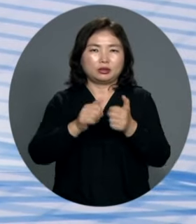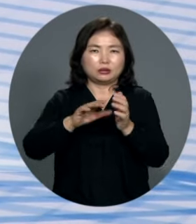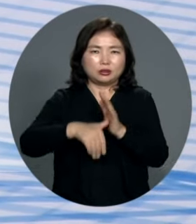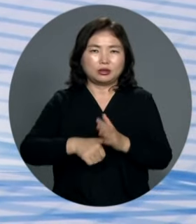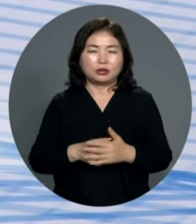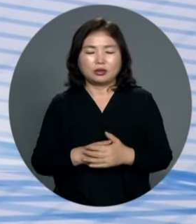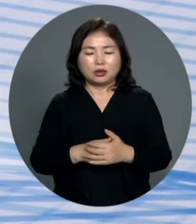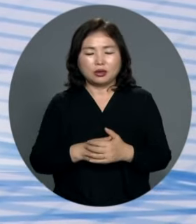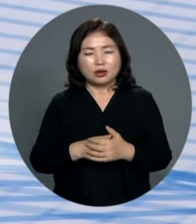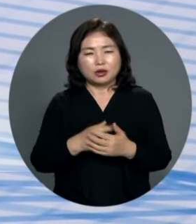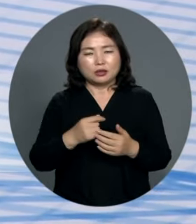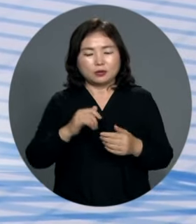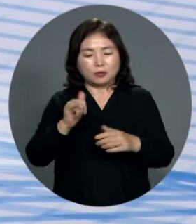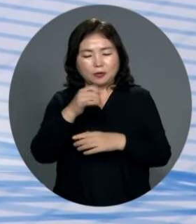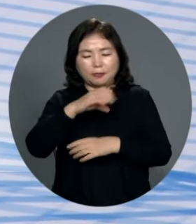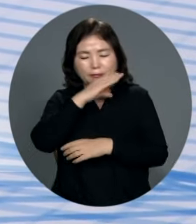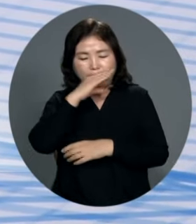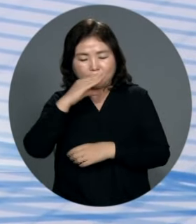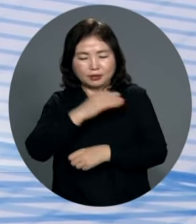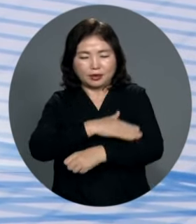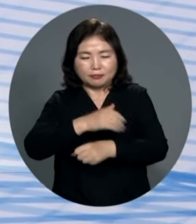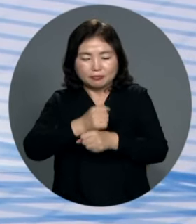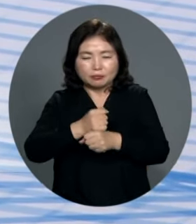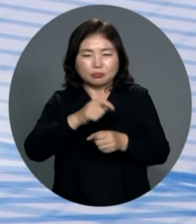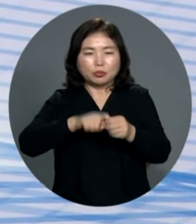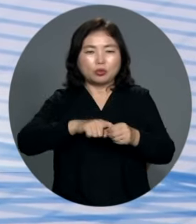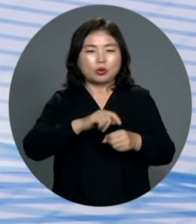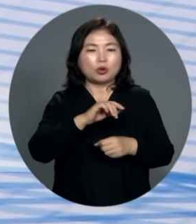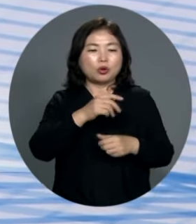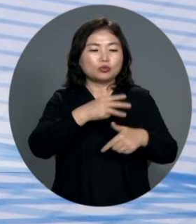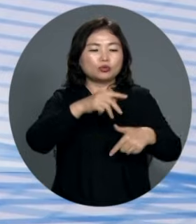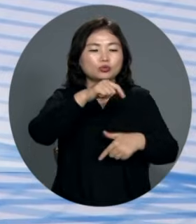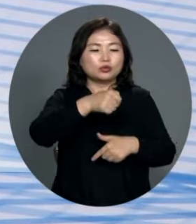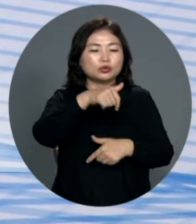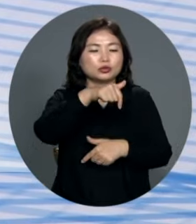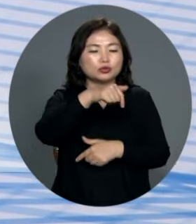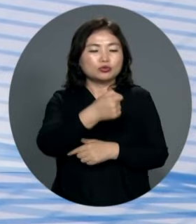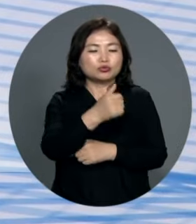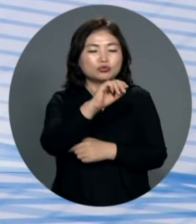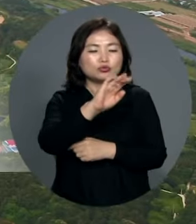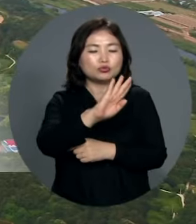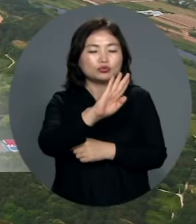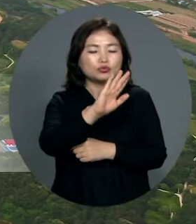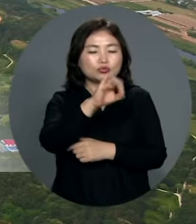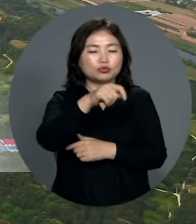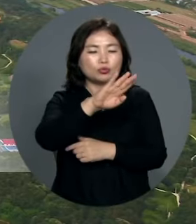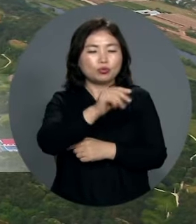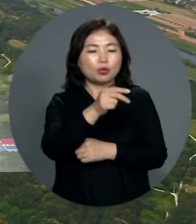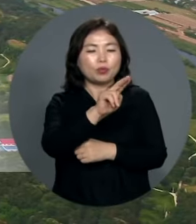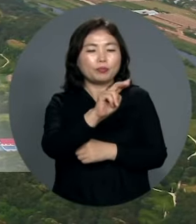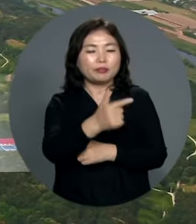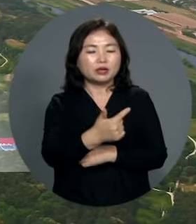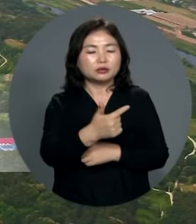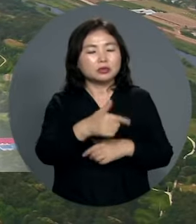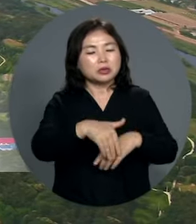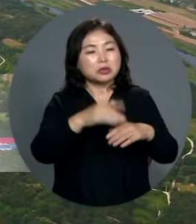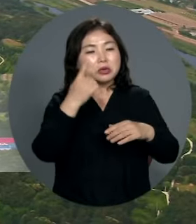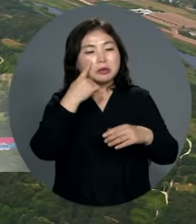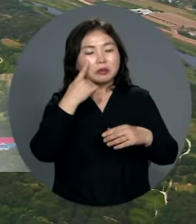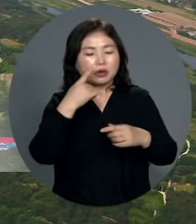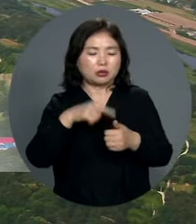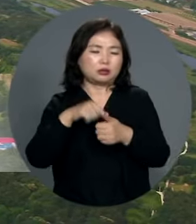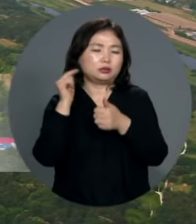제대로된 공항을 만들기 위해 군위군 우보 면에 티케 신공을 건설하는 플랜 B 방안도 검토하라고 대구 정책